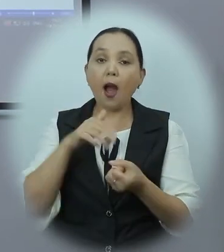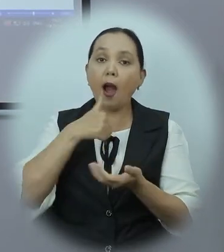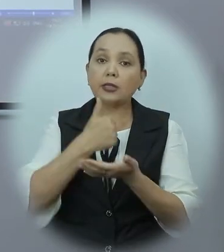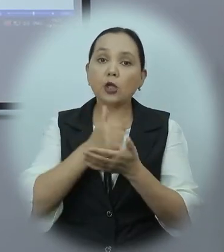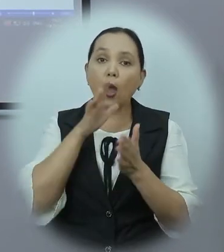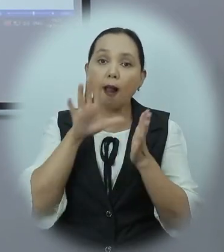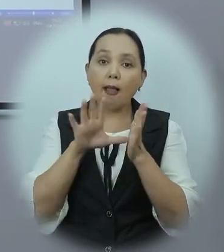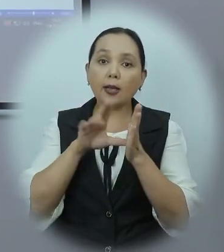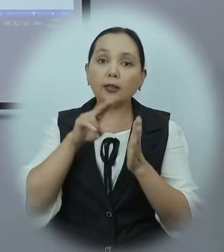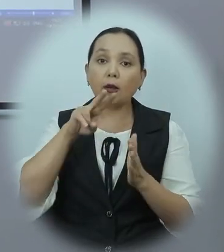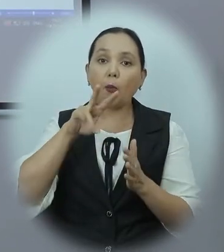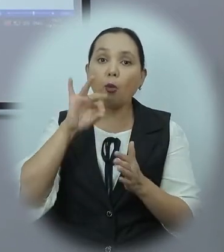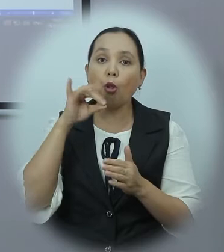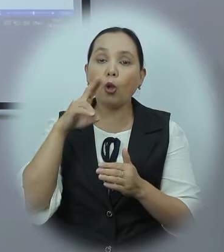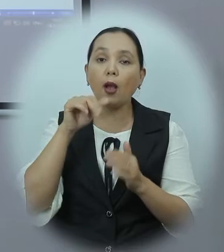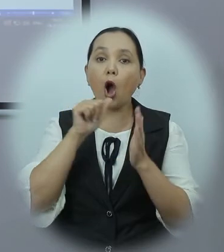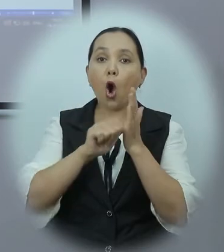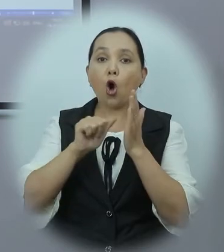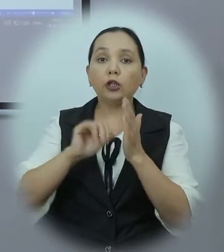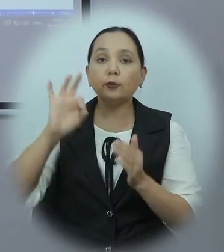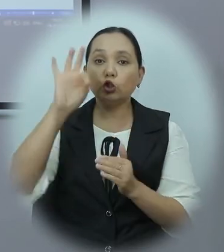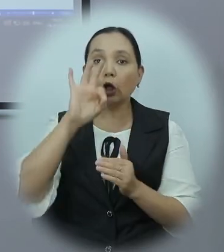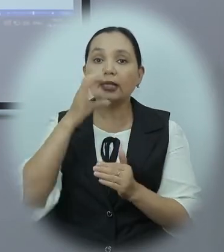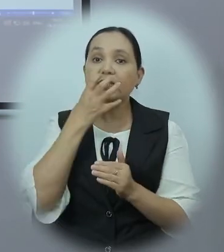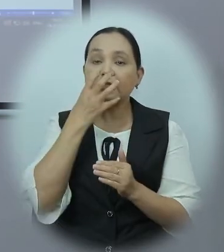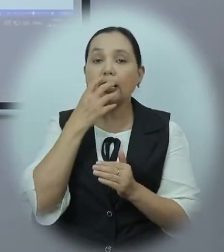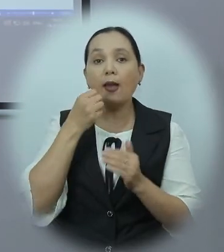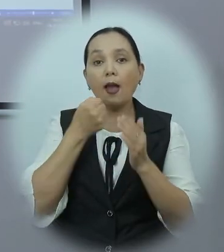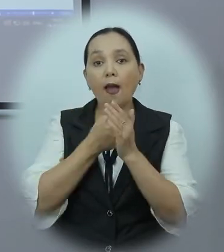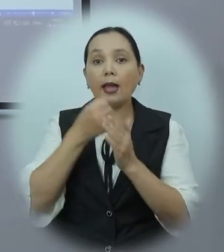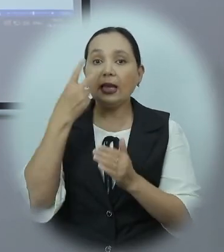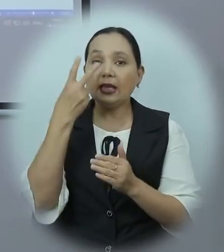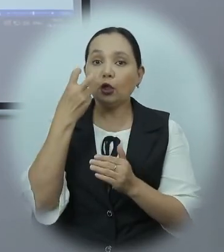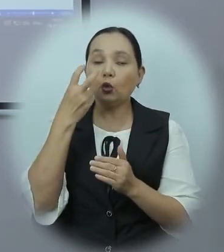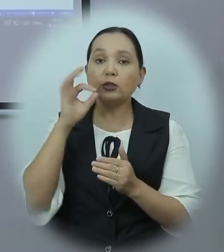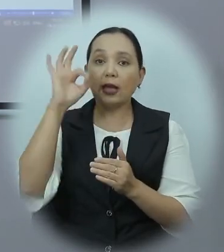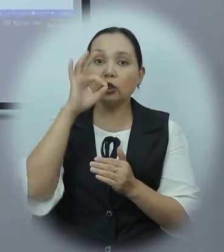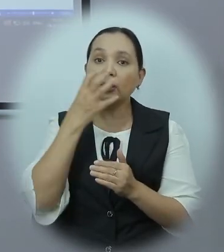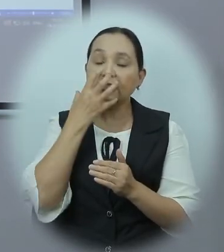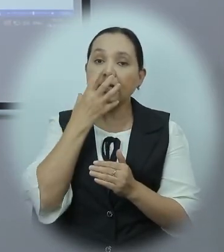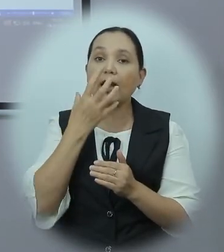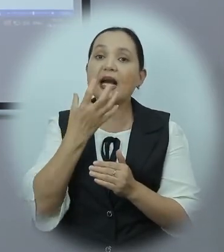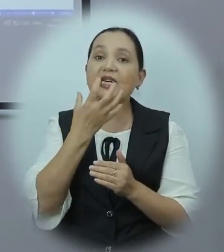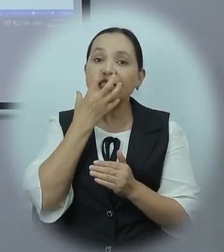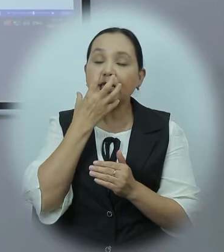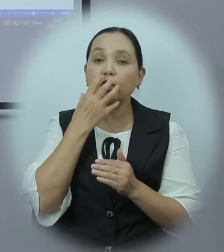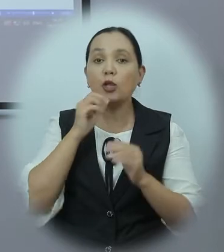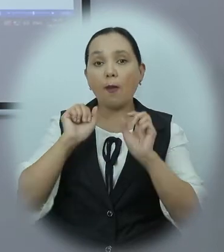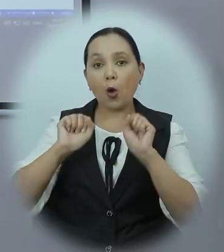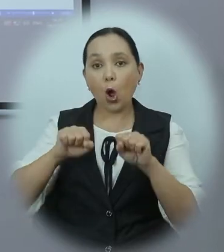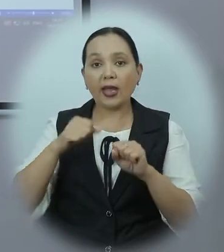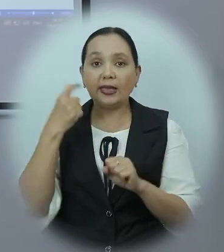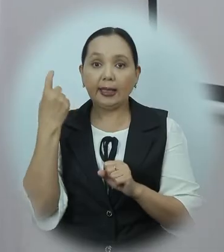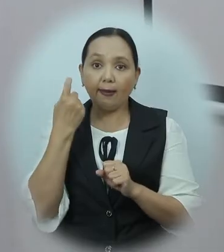Asosan elektr ployikalar 60 daraja issiqlik harorati va 200 daraja issiqlik haroratigacha qizdirish imkoniyatlariga